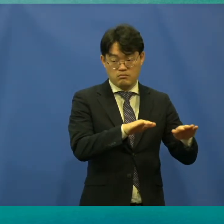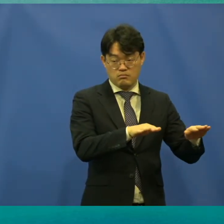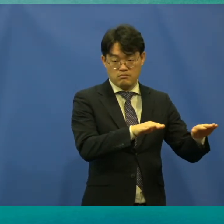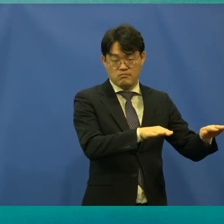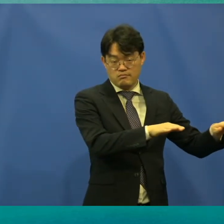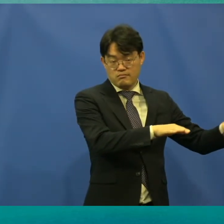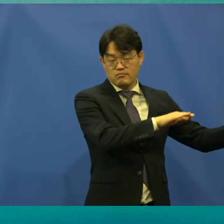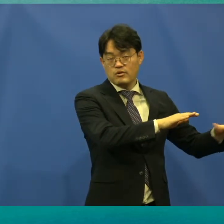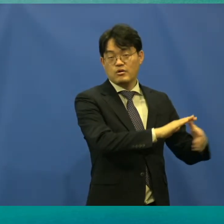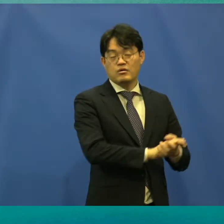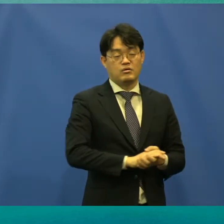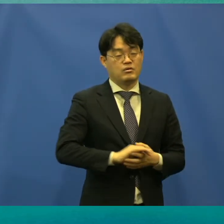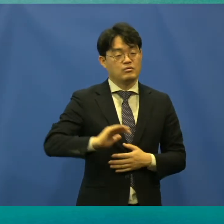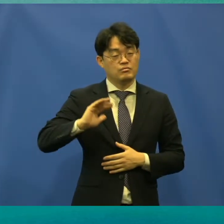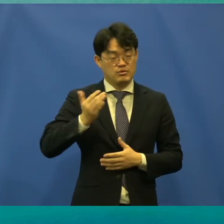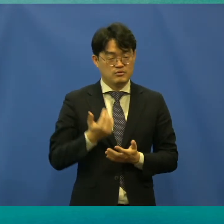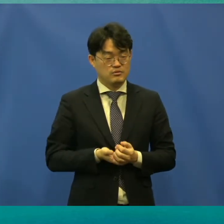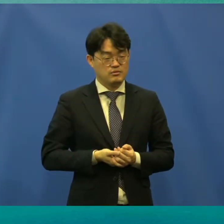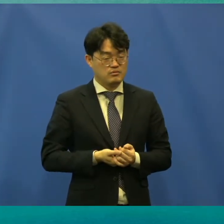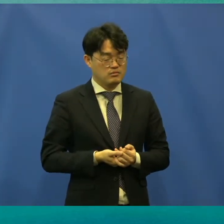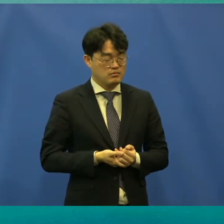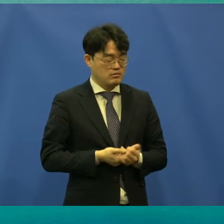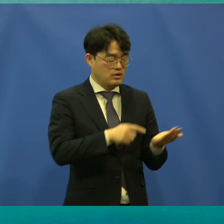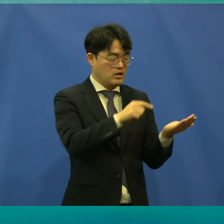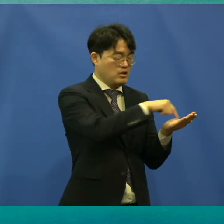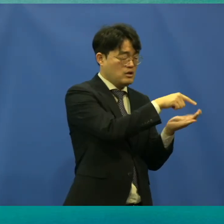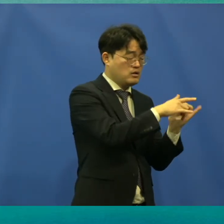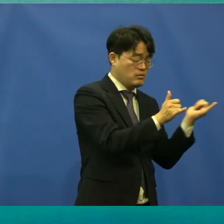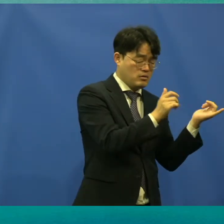여호와께서, 이 17절은 여호와께서,